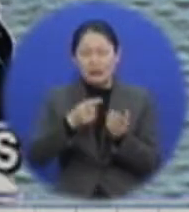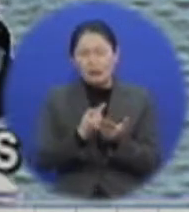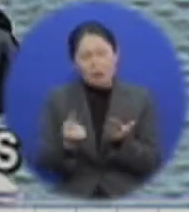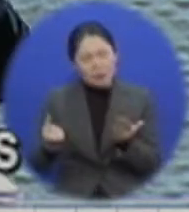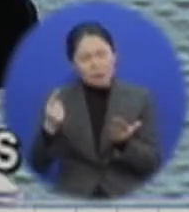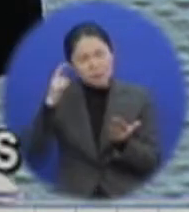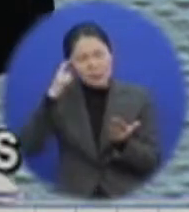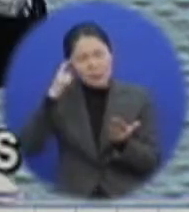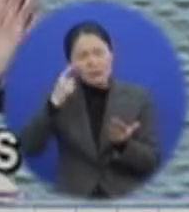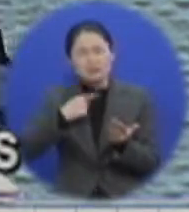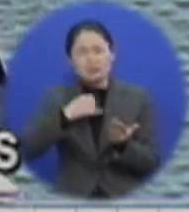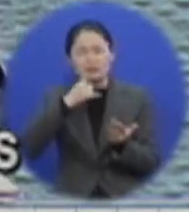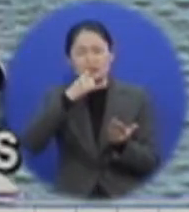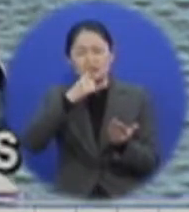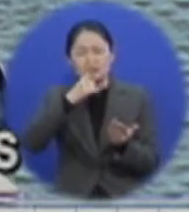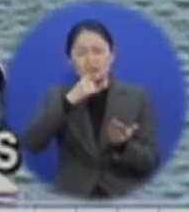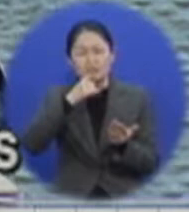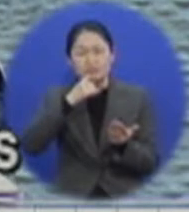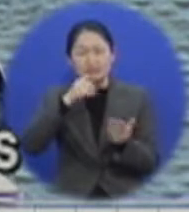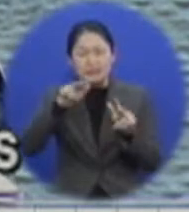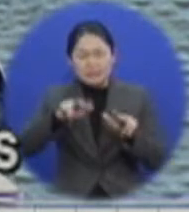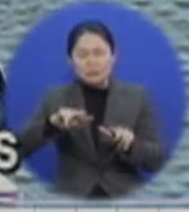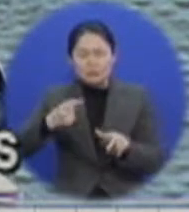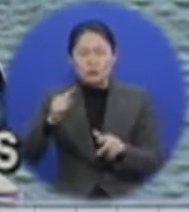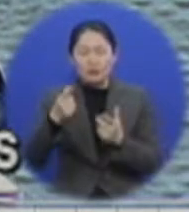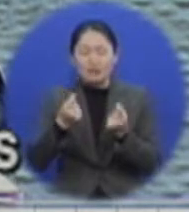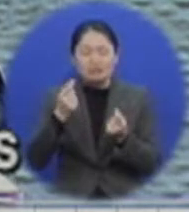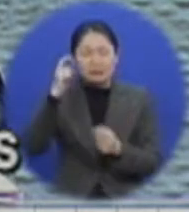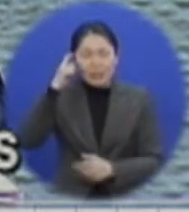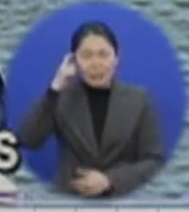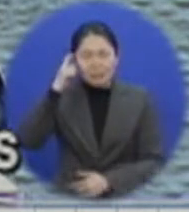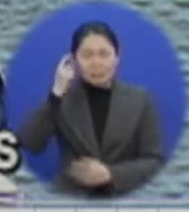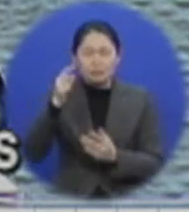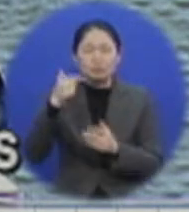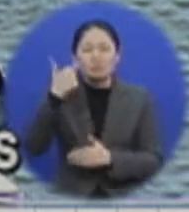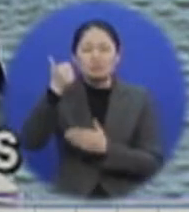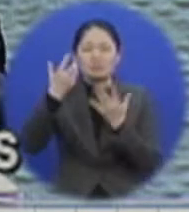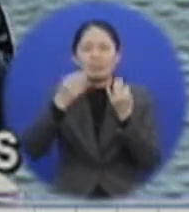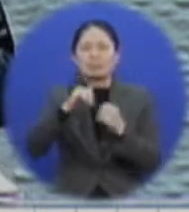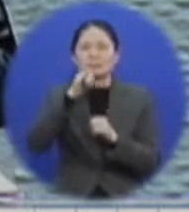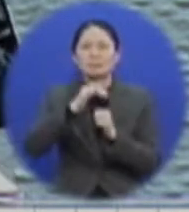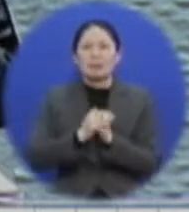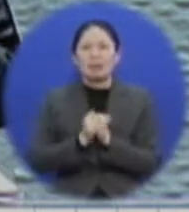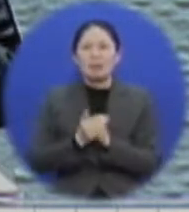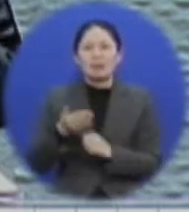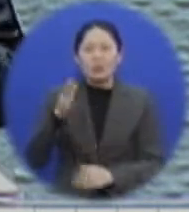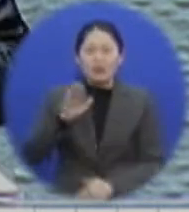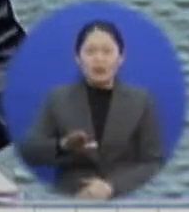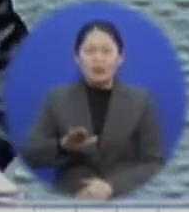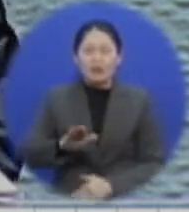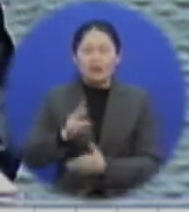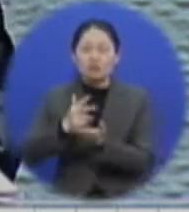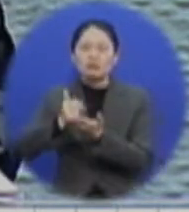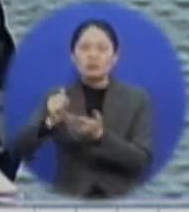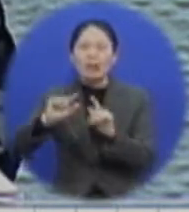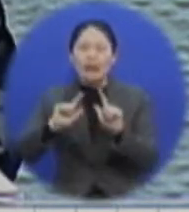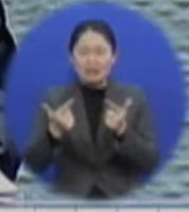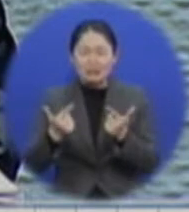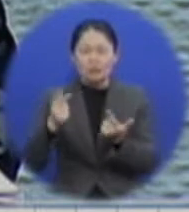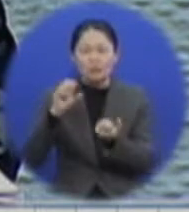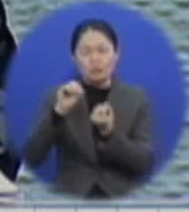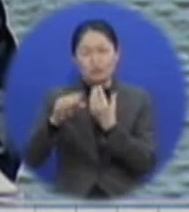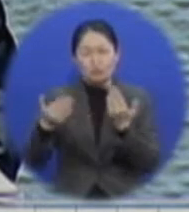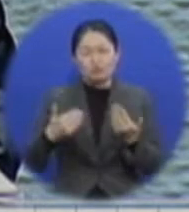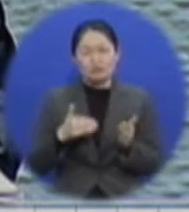또 지금도 그렇게 생각하는 목사님들이 많으십니다 그런데 주님이 아니라고 하시는